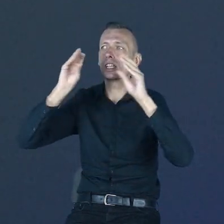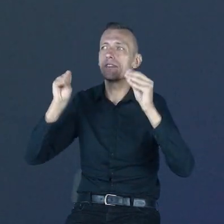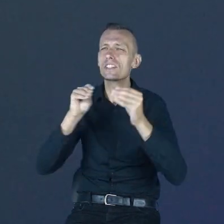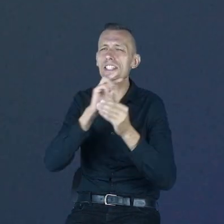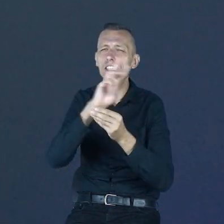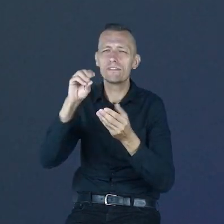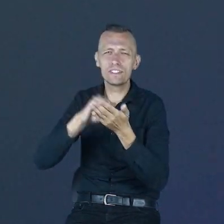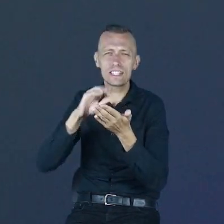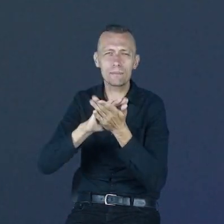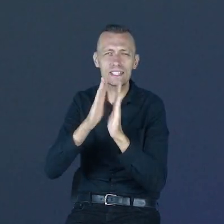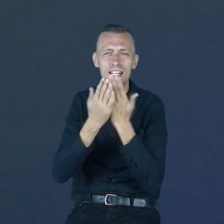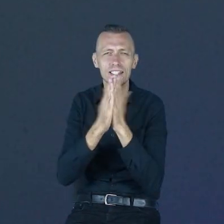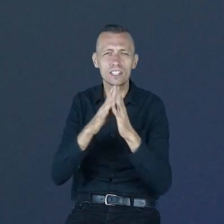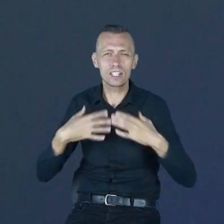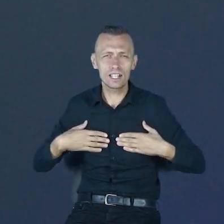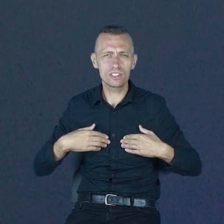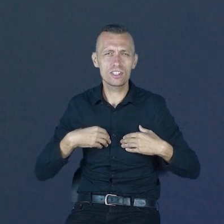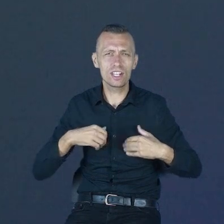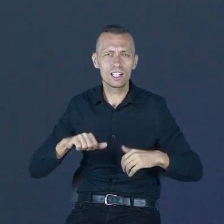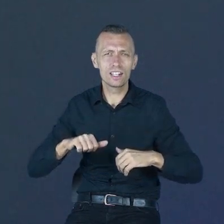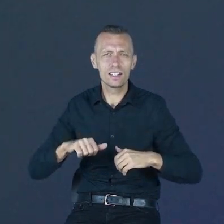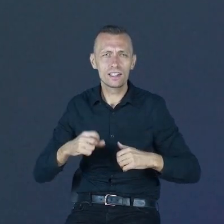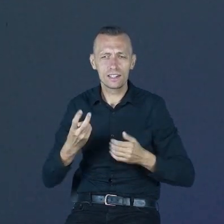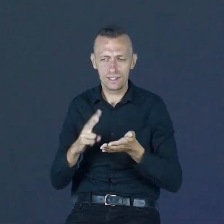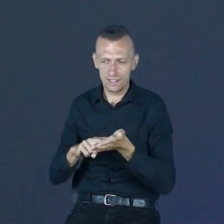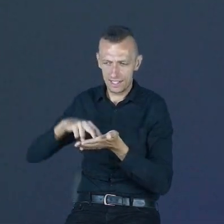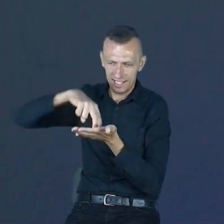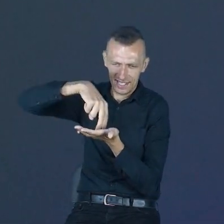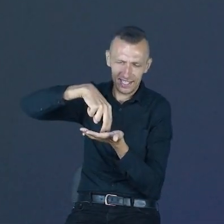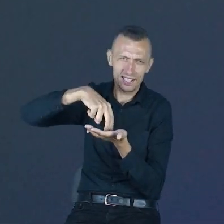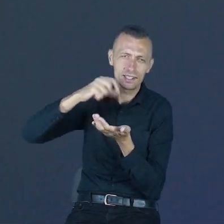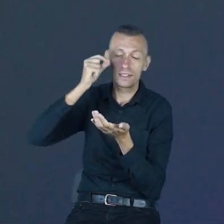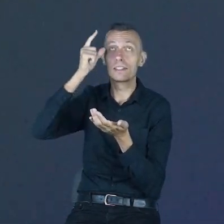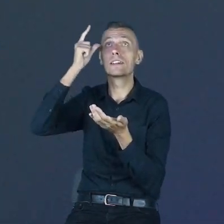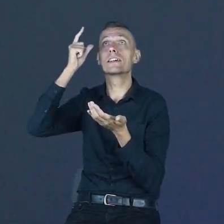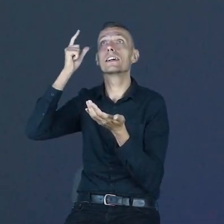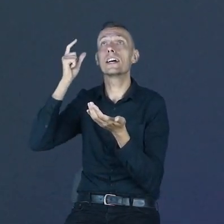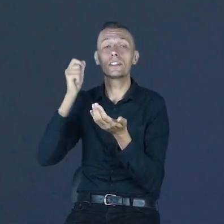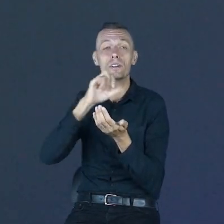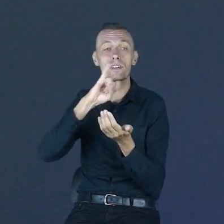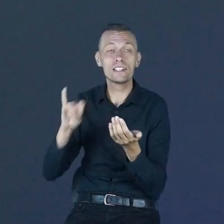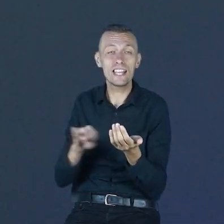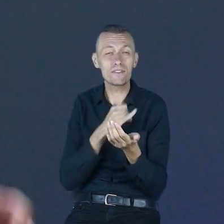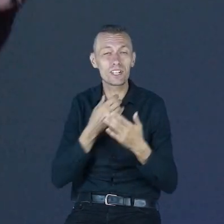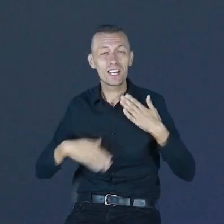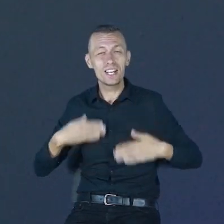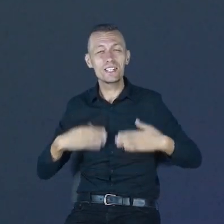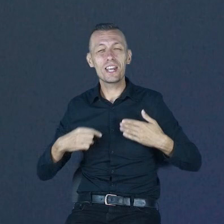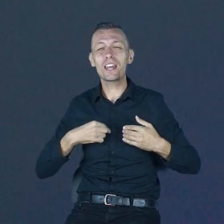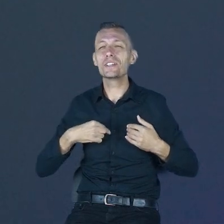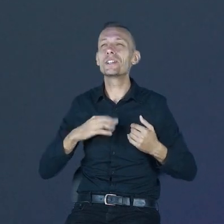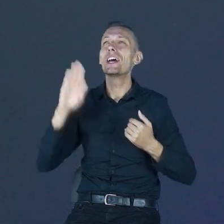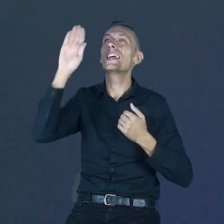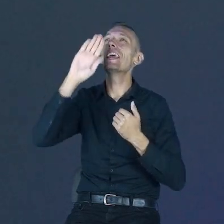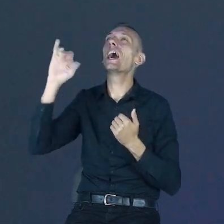każdego poranka i ucieszenie się, że jestem dzieckiem Boga. Że należy, że gdyby przyszło mi umrzeć dzisiaj, to idę do